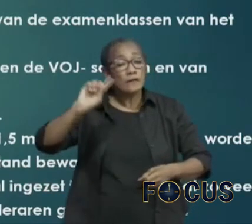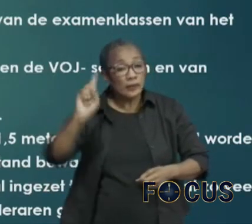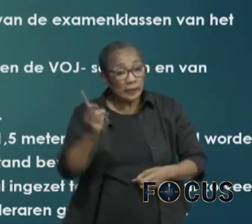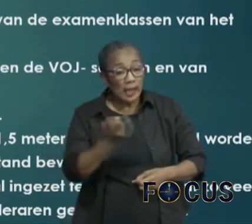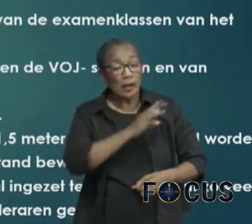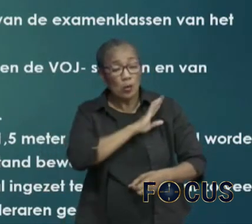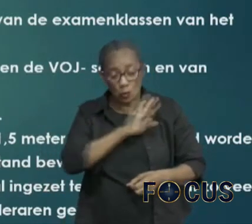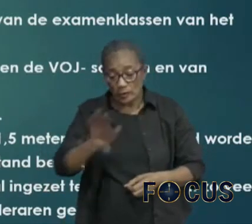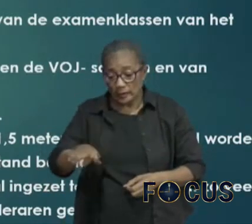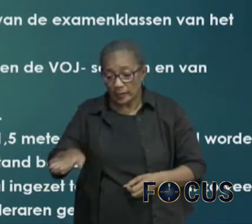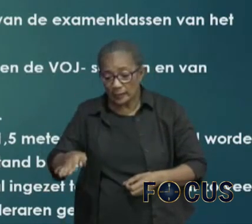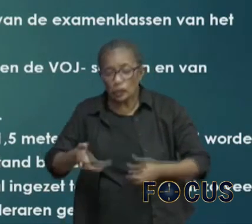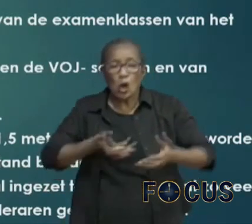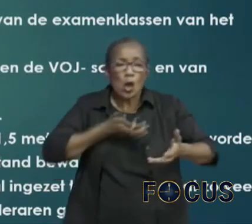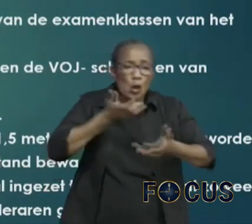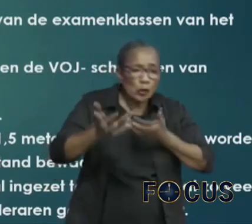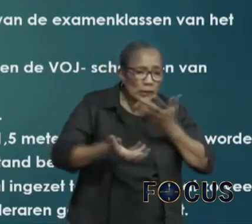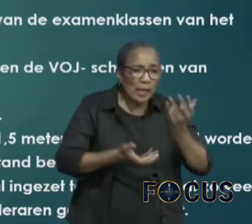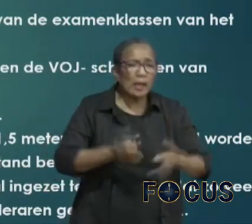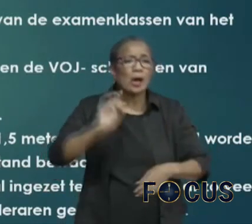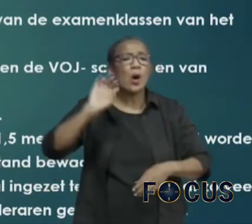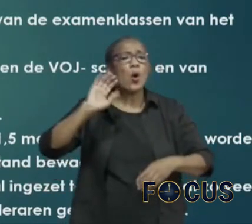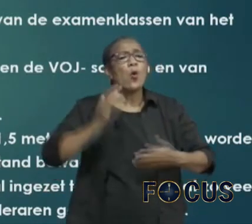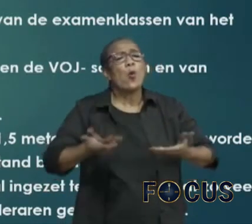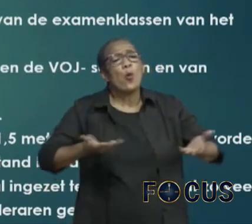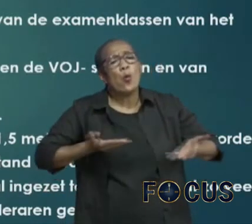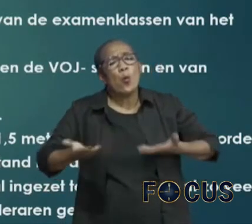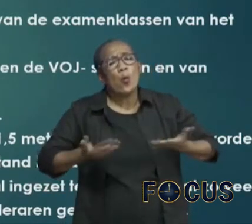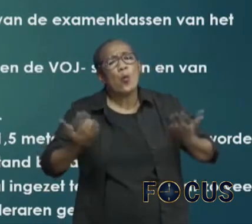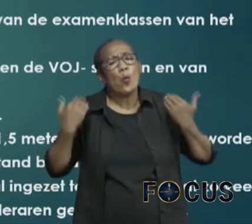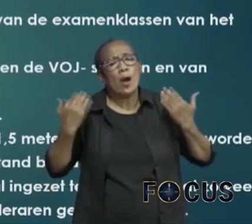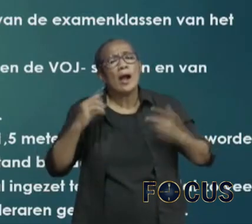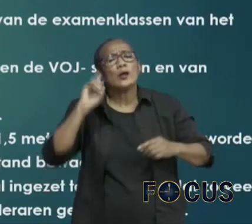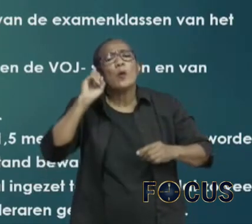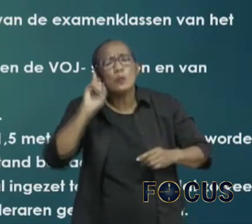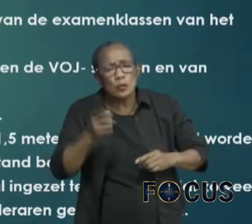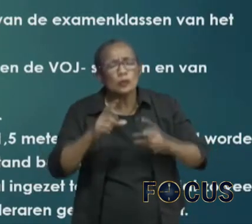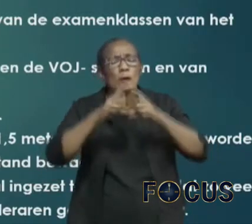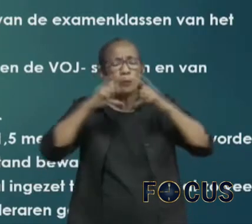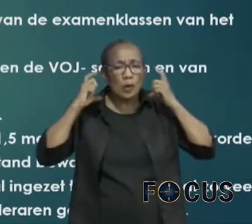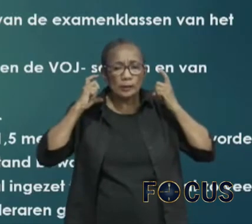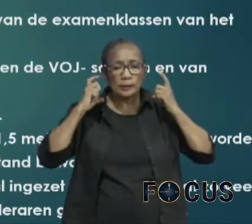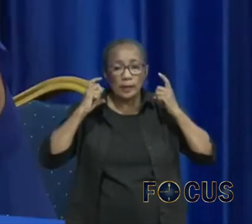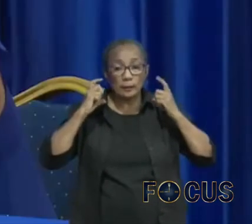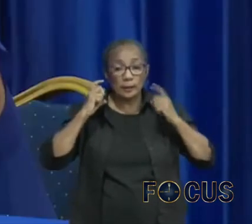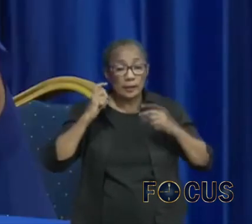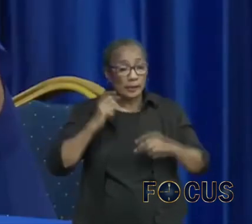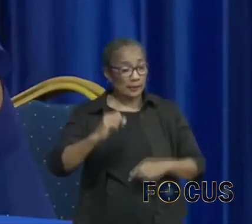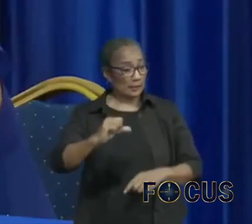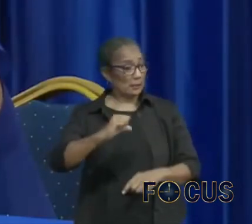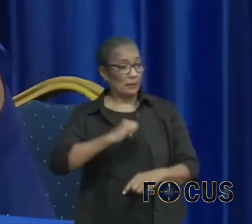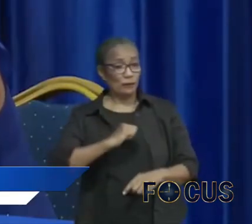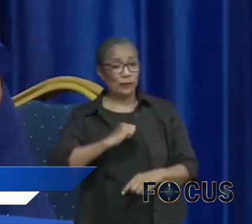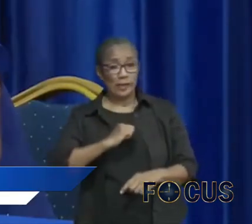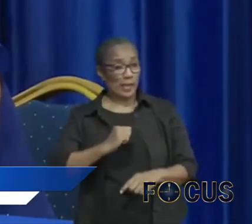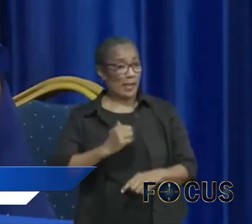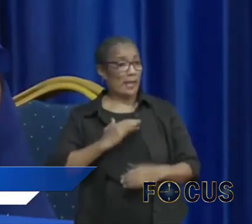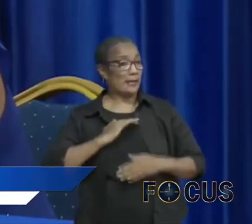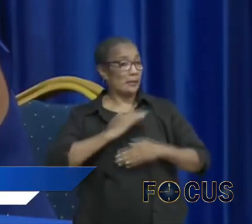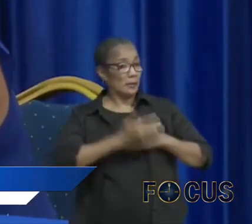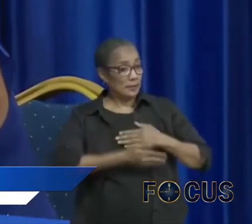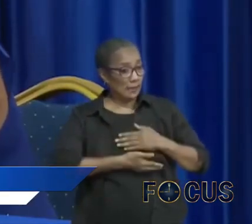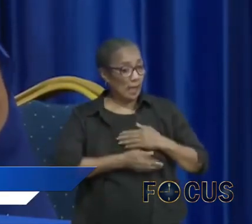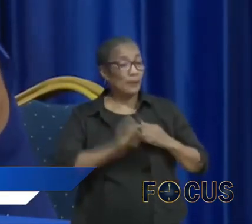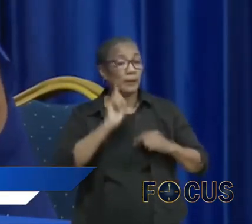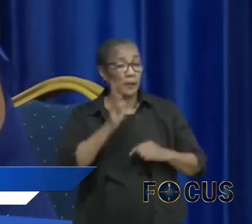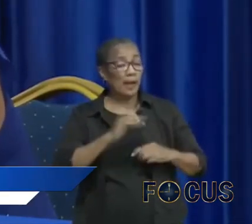leggen waarom het nodig is. Het is niet eens zozeer voor je eigen bescherming, maar voor